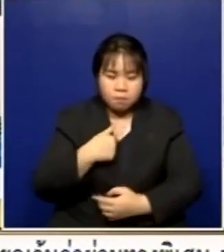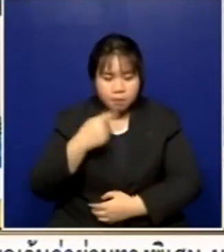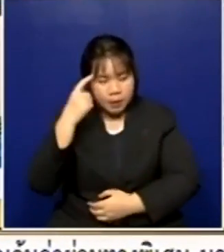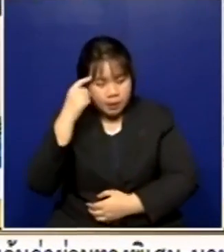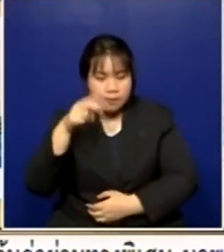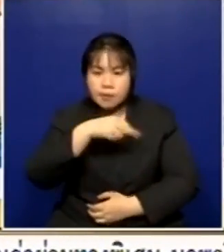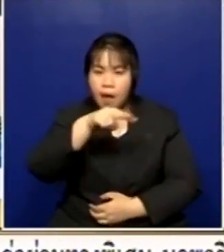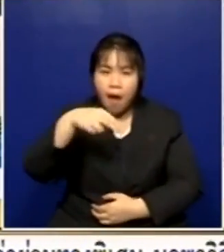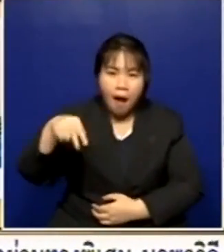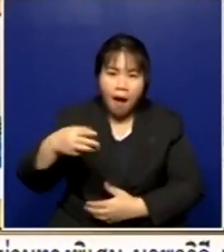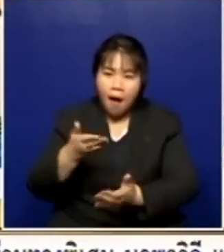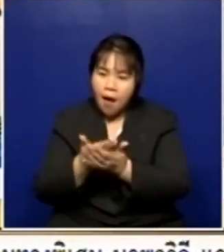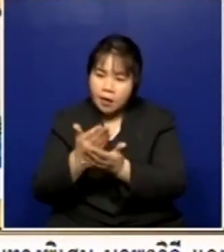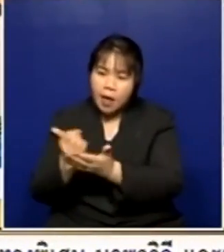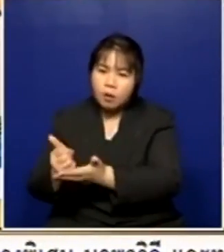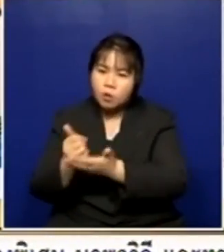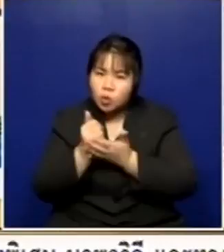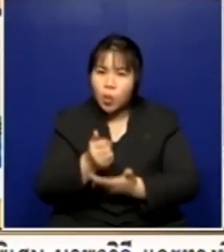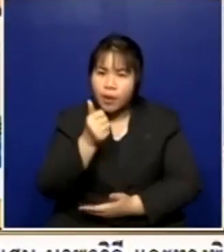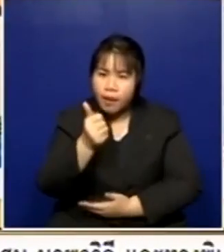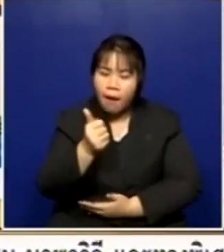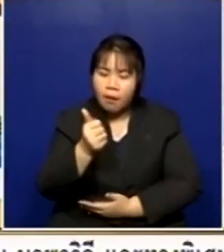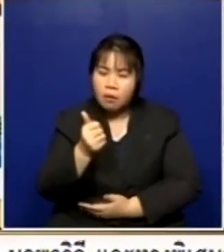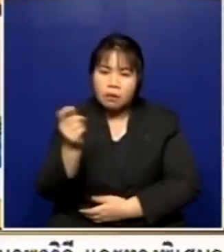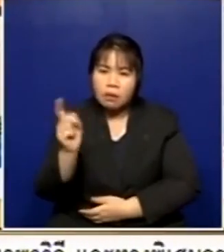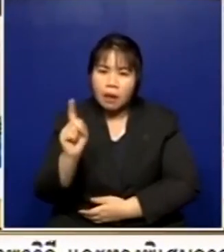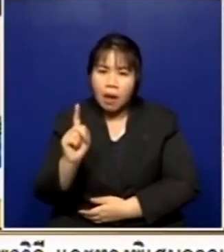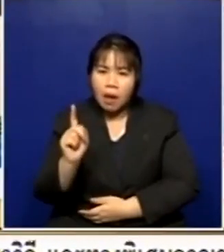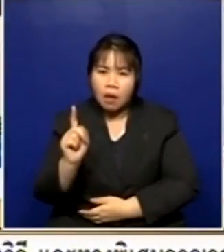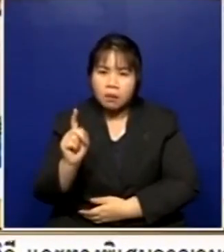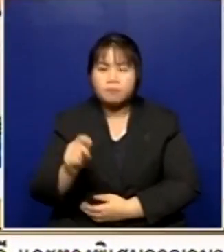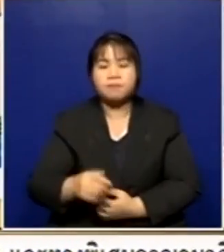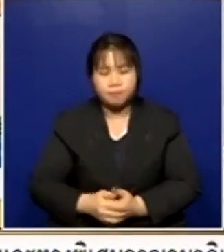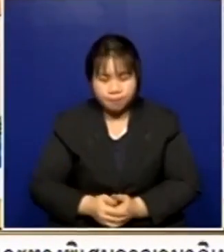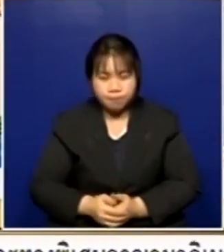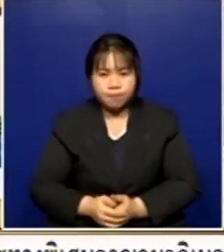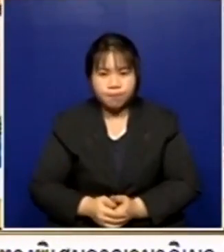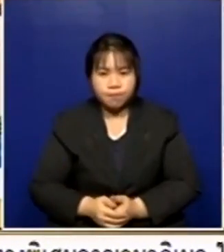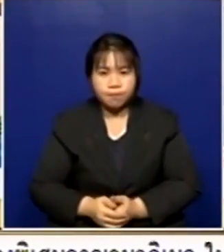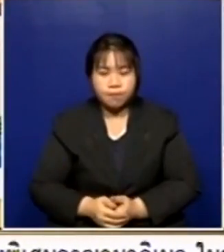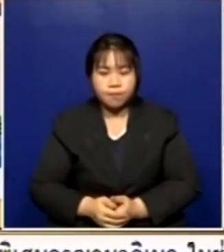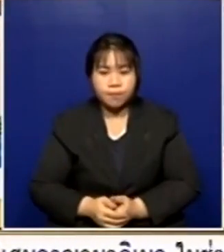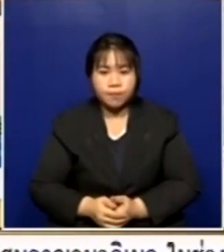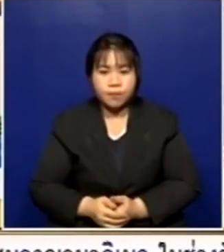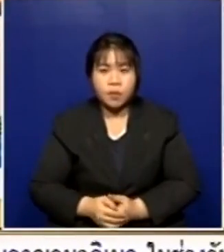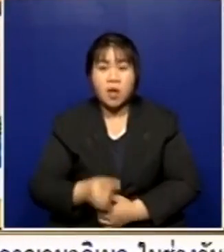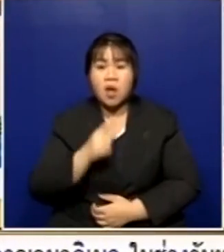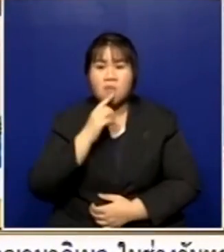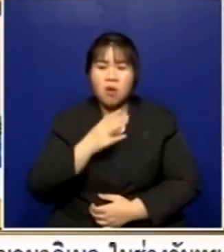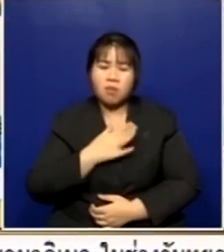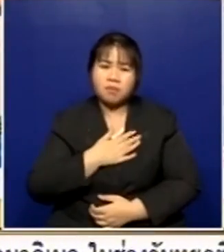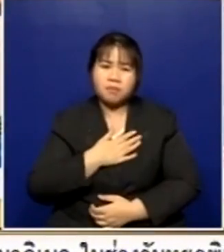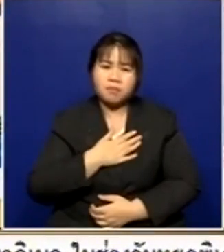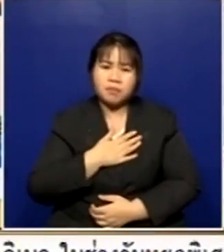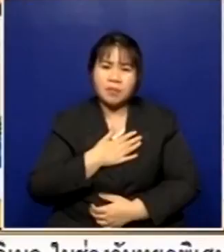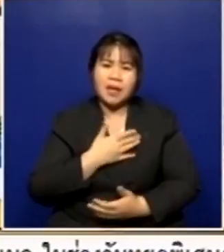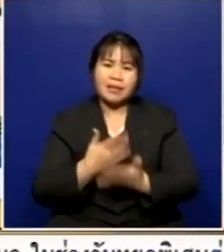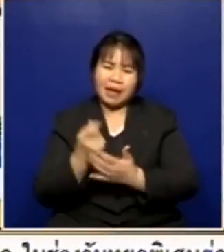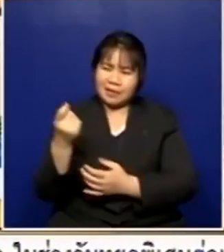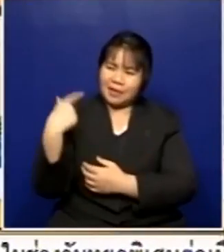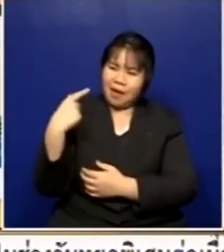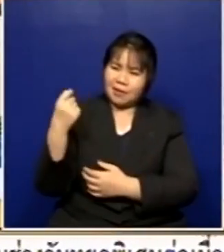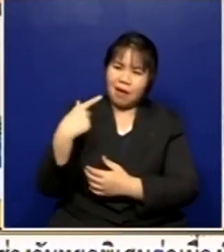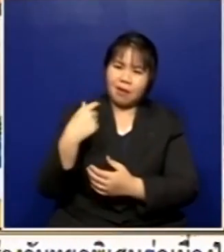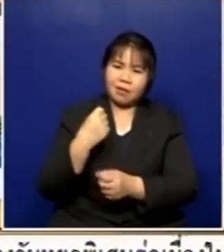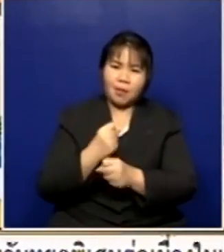พร้อมที่จะสนับสนุนงบประมาณเรียกง่ายว่าเอ่อคือเราไม่ได้รับจ้างทำงาน